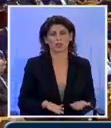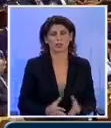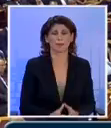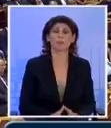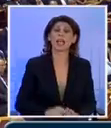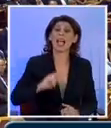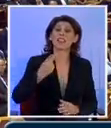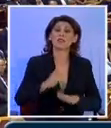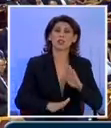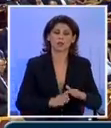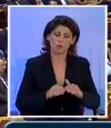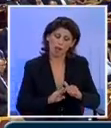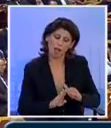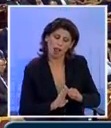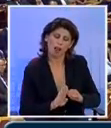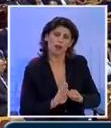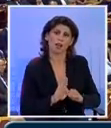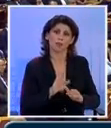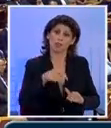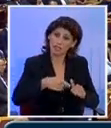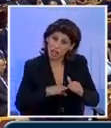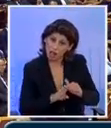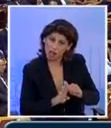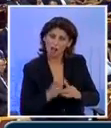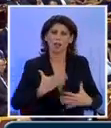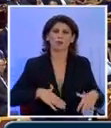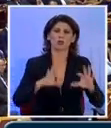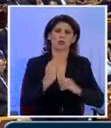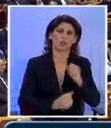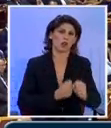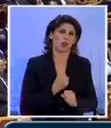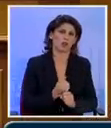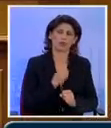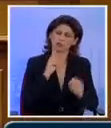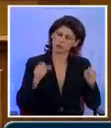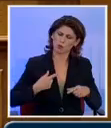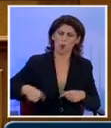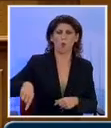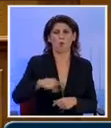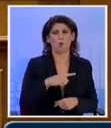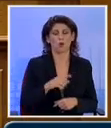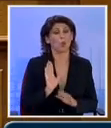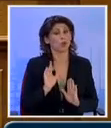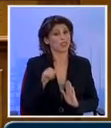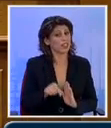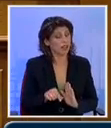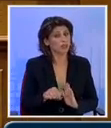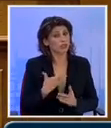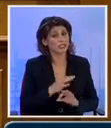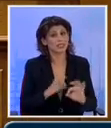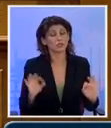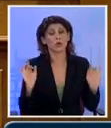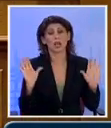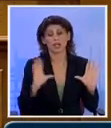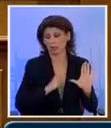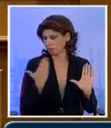Το δεύτερο βήμα είναι η ανάκαμψη. Και αυτή θα αρχίσει από το νέο έτος όπως πια συμφωνούν όλοι. Ούτε και γι' αυτό ήταν σίγουρος